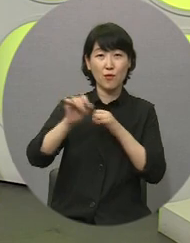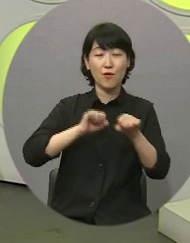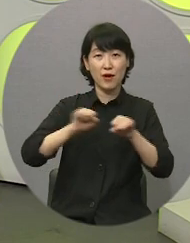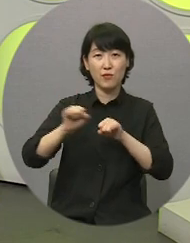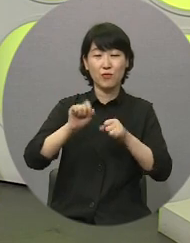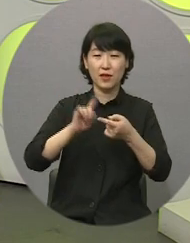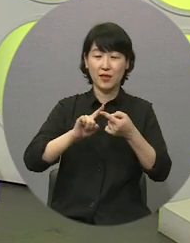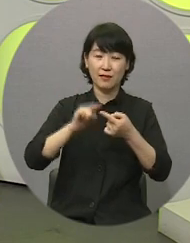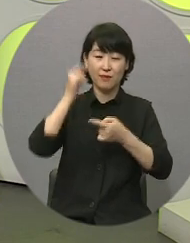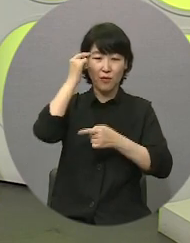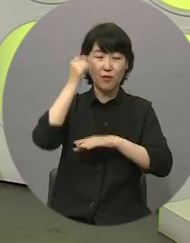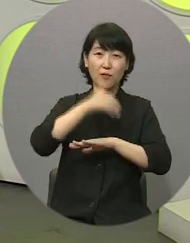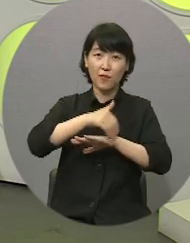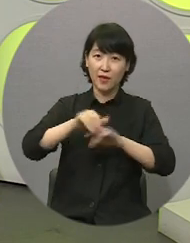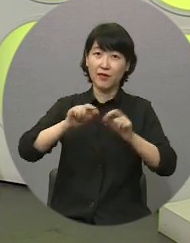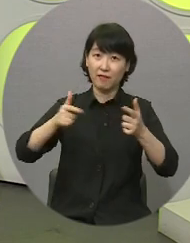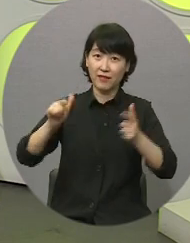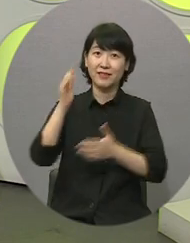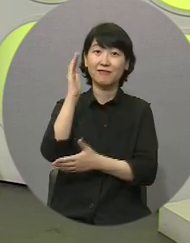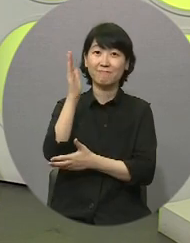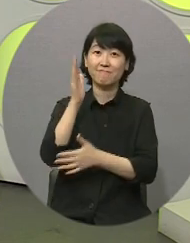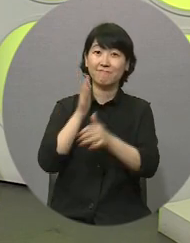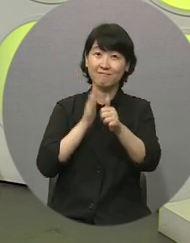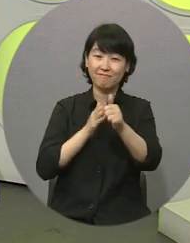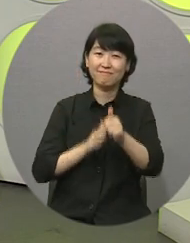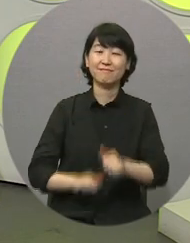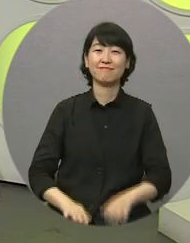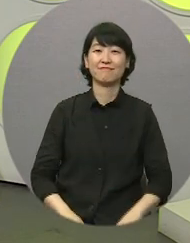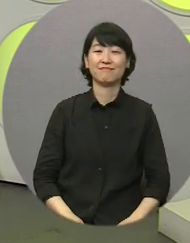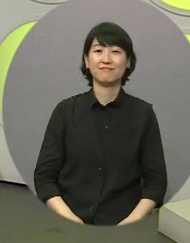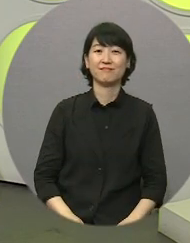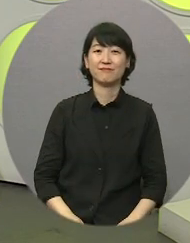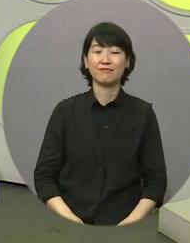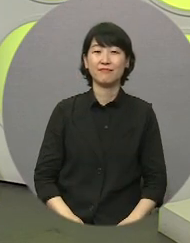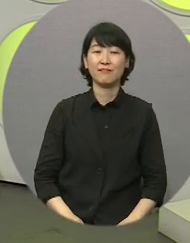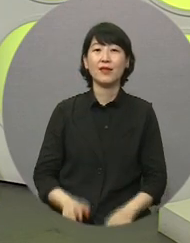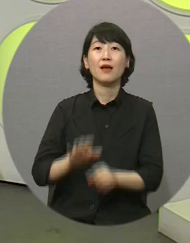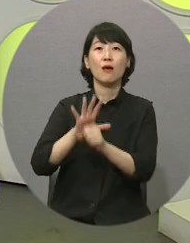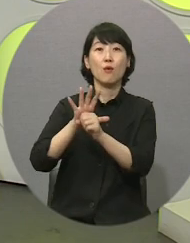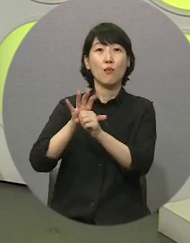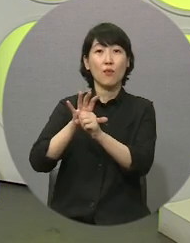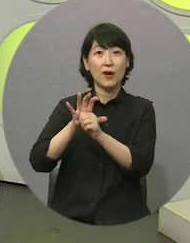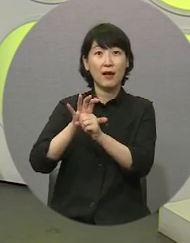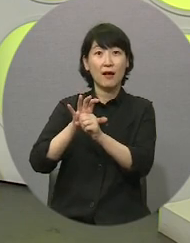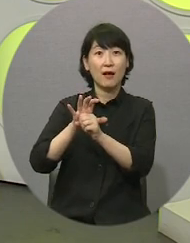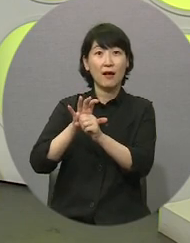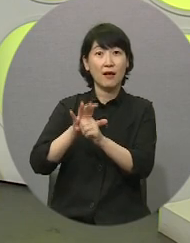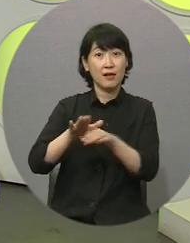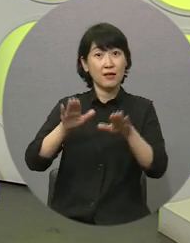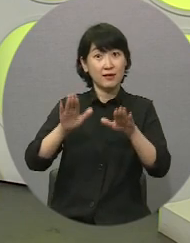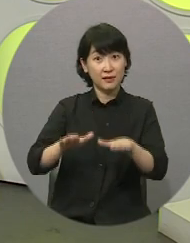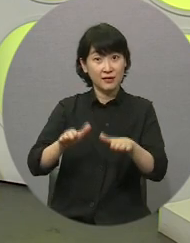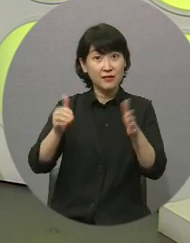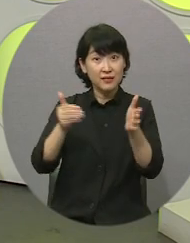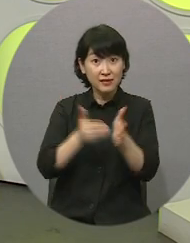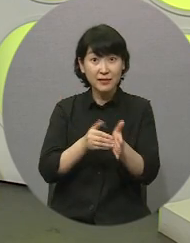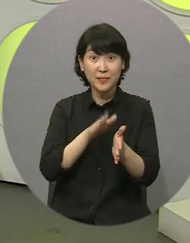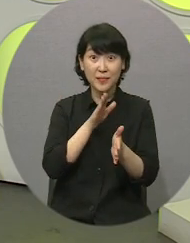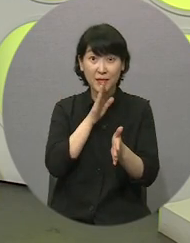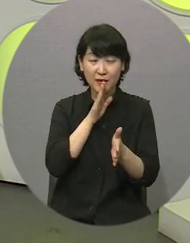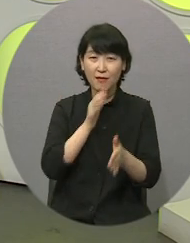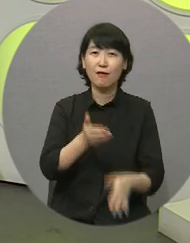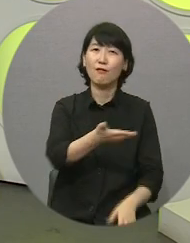활동 계획이나 또 인사 말씀 부탁드릴게요. 네, 이제 코로나도 다 끝나가는 것 같습니다. 여러분